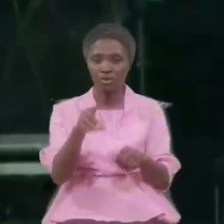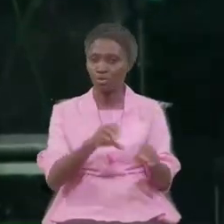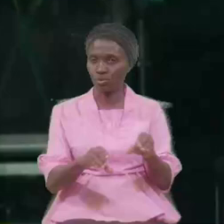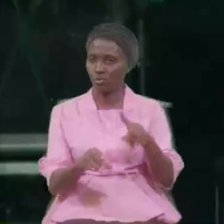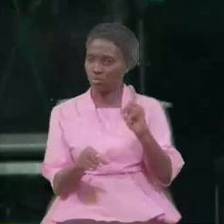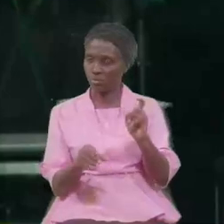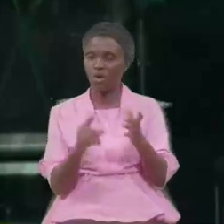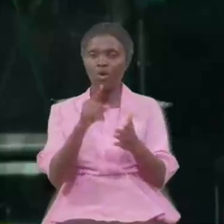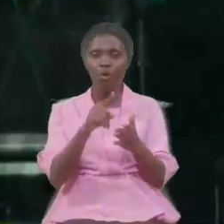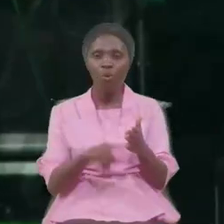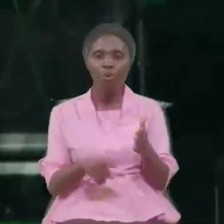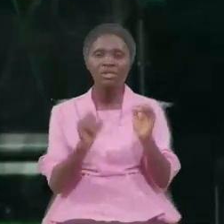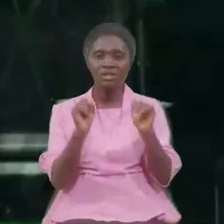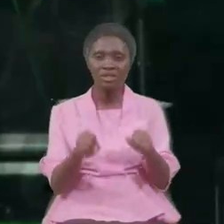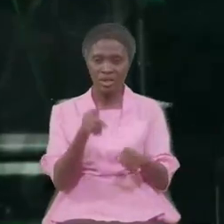pouvez-vous faire?